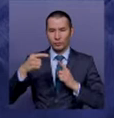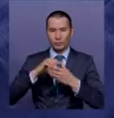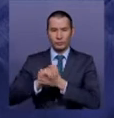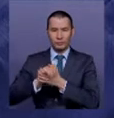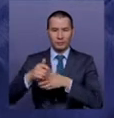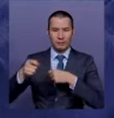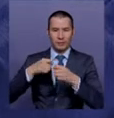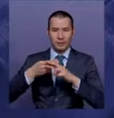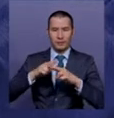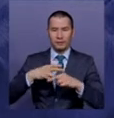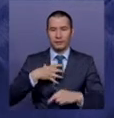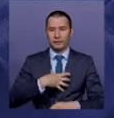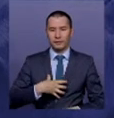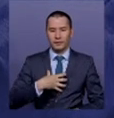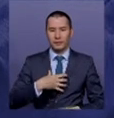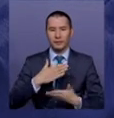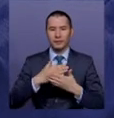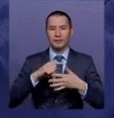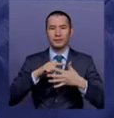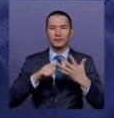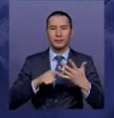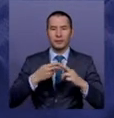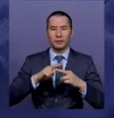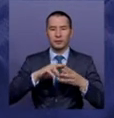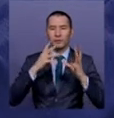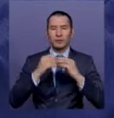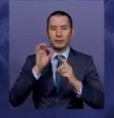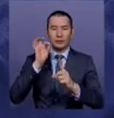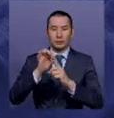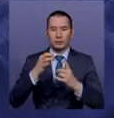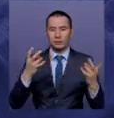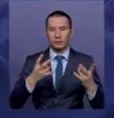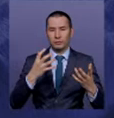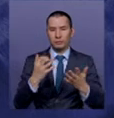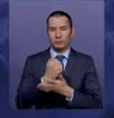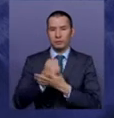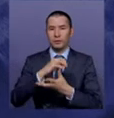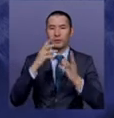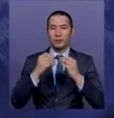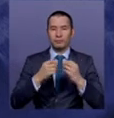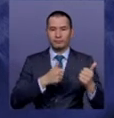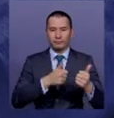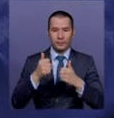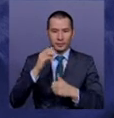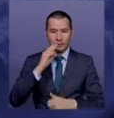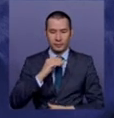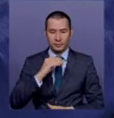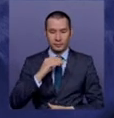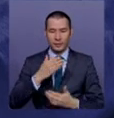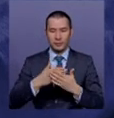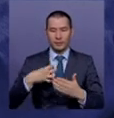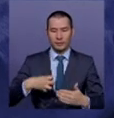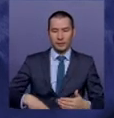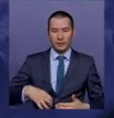ынтымақтастық өте маңызды. Аталған мәселелердің барлығын жүзеге асыру үшін бізге берік тұрақты ұлттық институттар керек. Мәселен, Франция